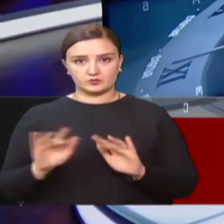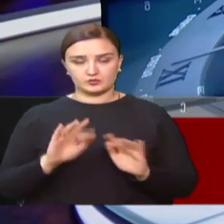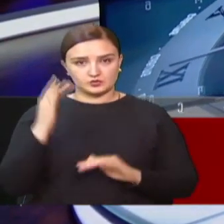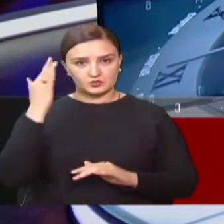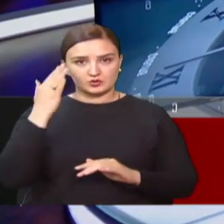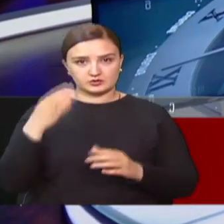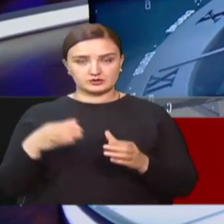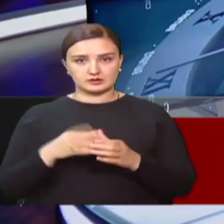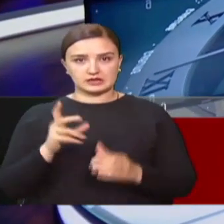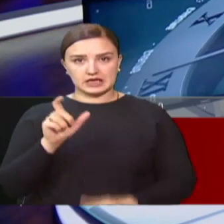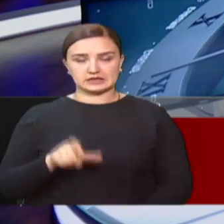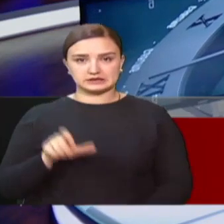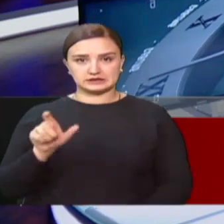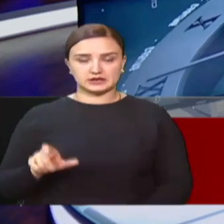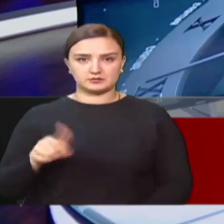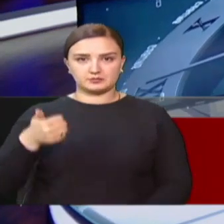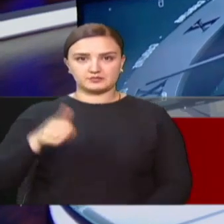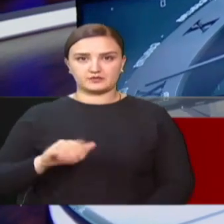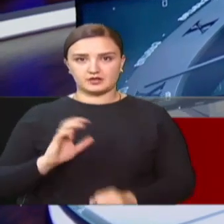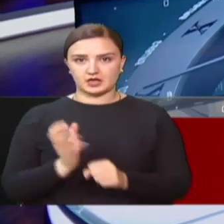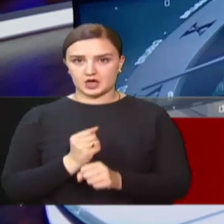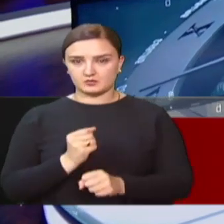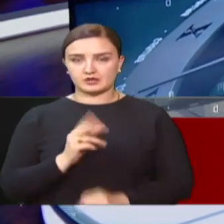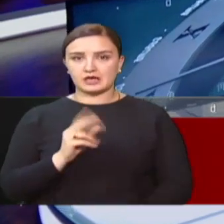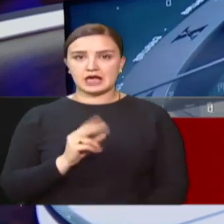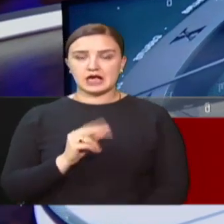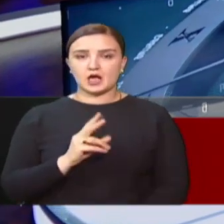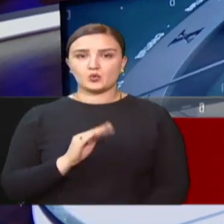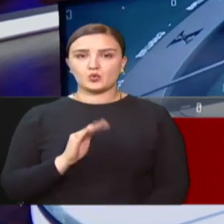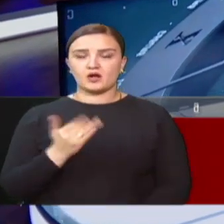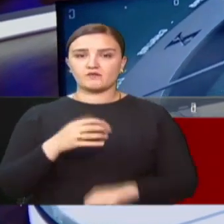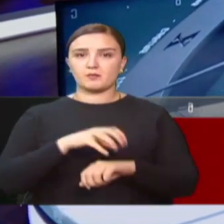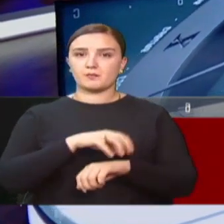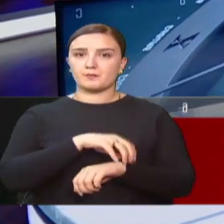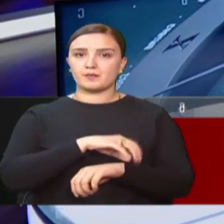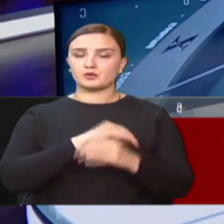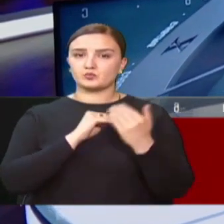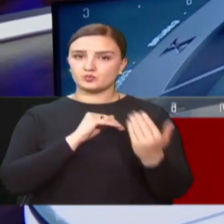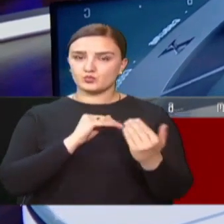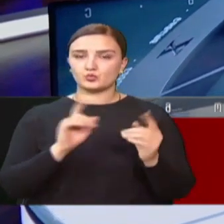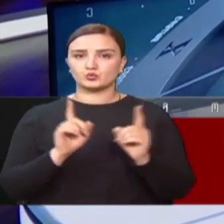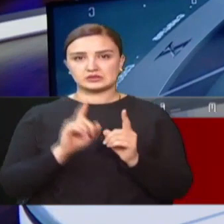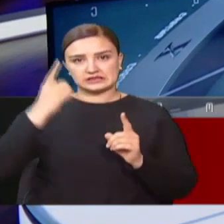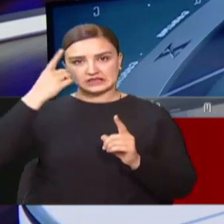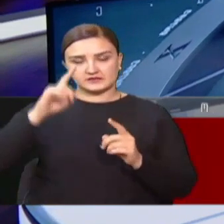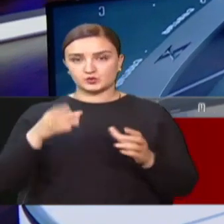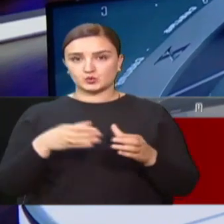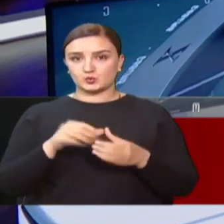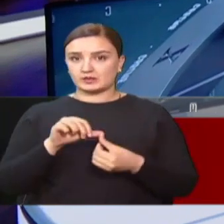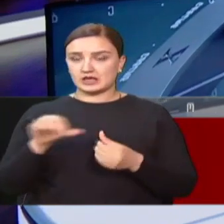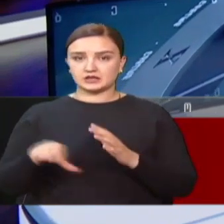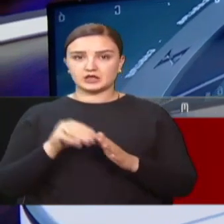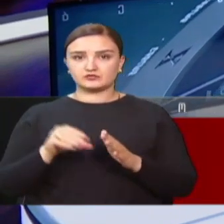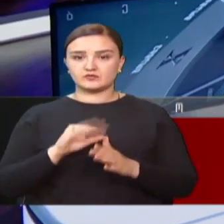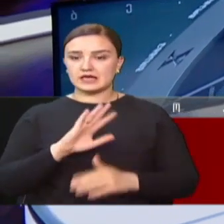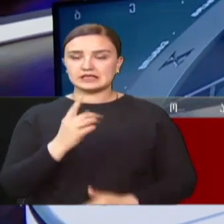martvali partiis kandidatebma didi upiratesobit gaimarchves. Kakha Kukavas partiisa da partiis aseve sainitsiativo jgupis garda archevnebshi